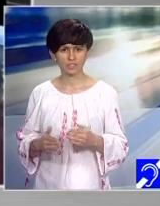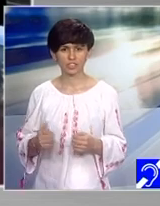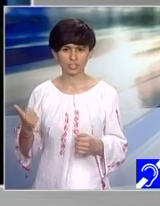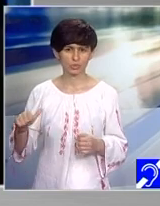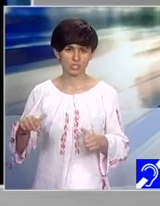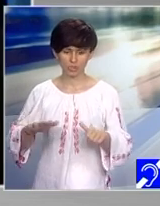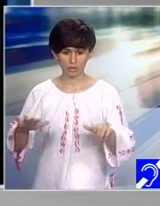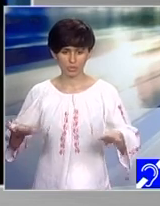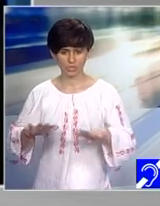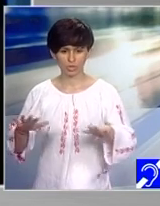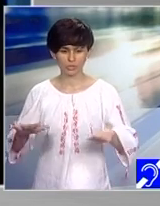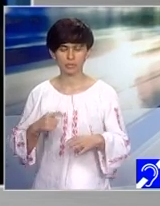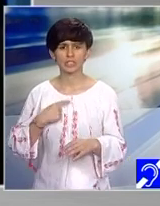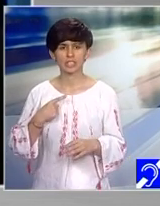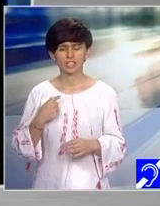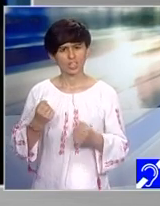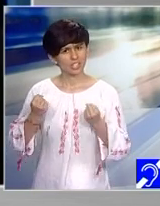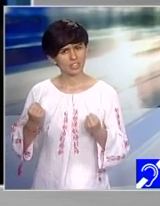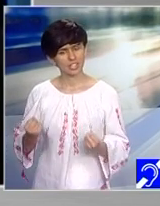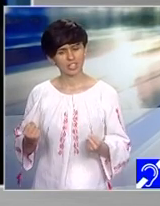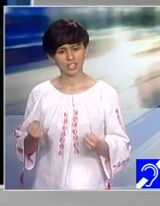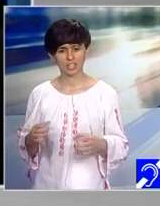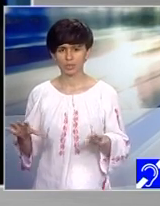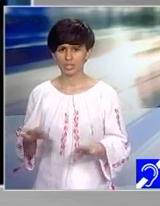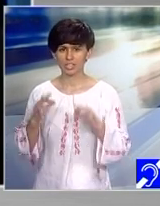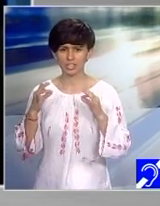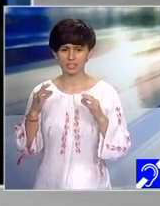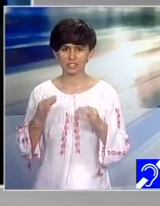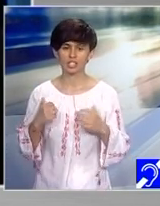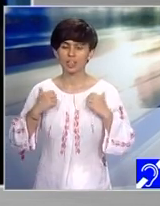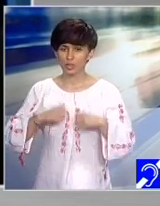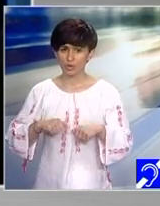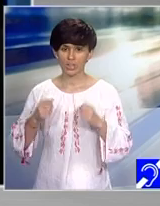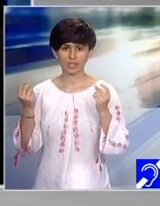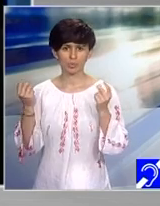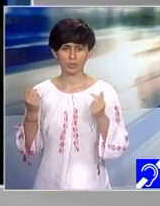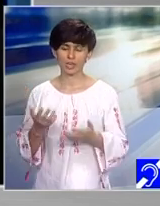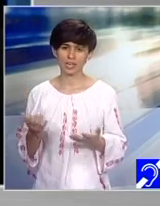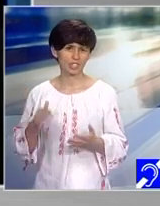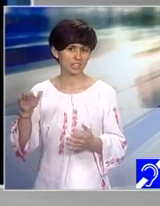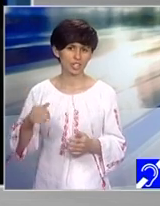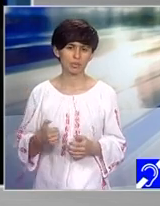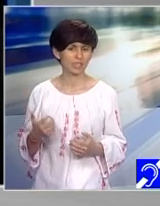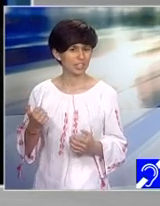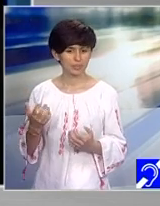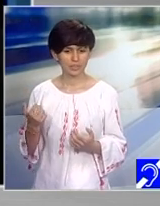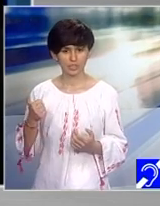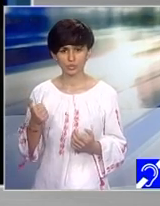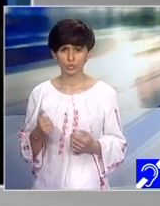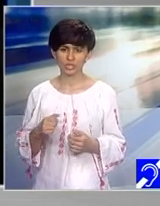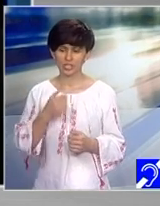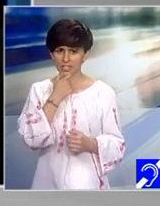XIX. Este greu de găsit un costum care să aibă sute de ani. Nu s-au păstrat. De foarte multe ori țăranii